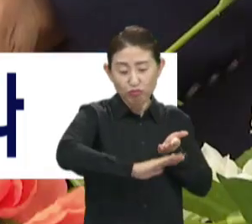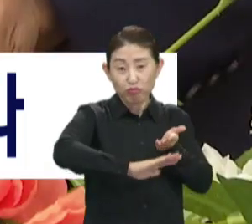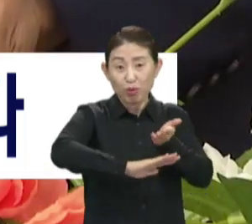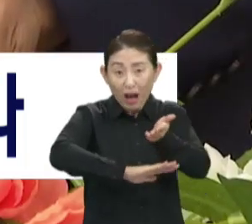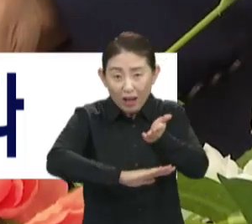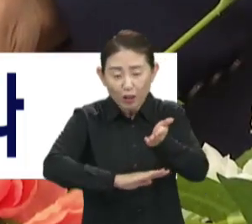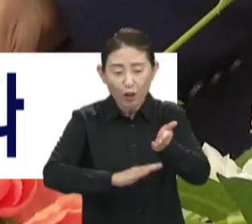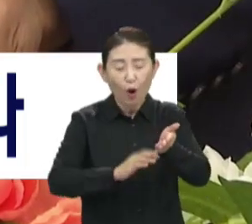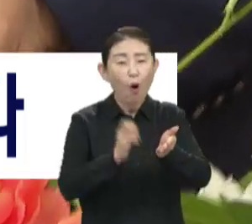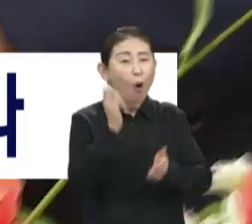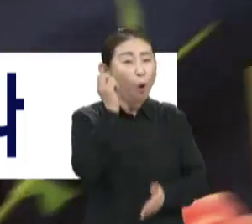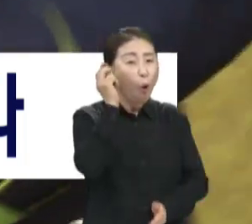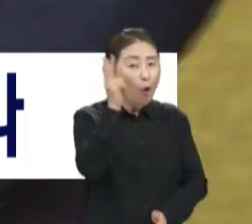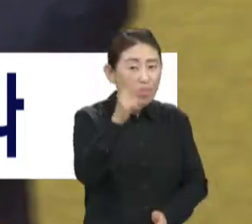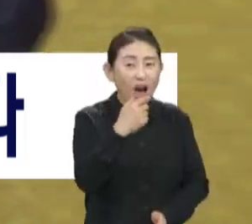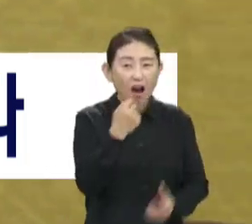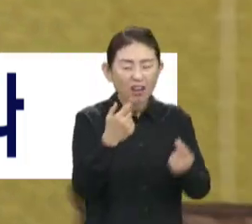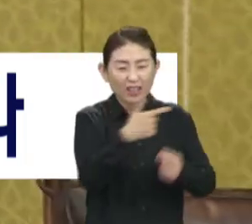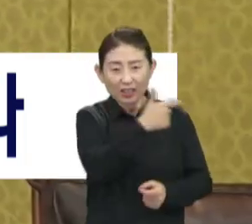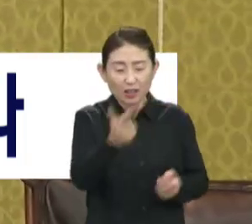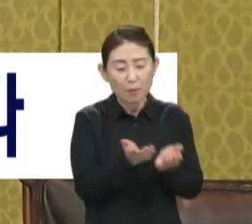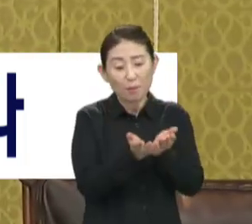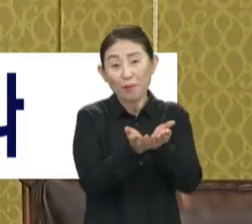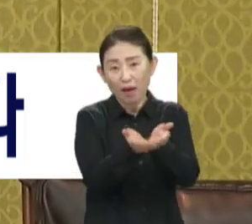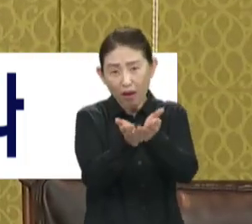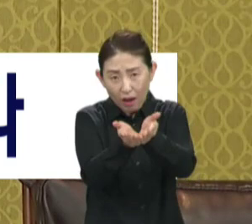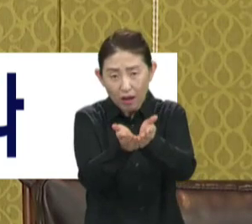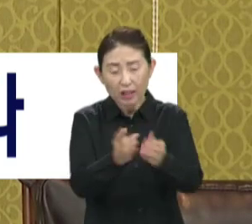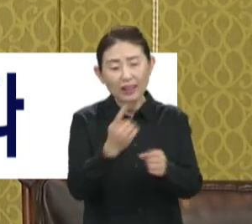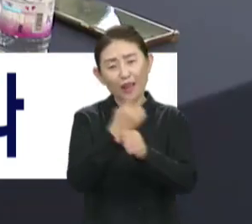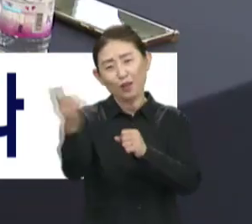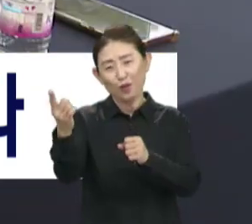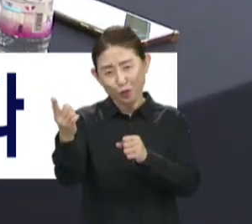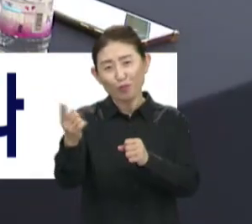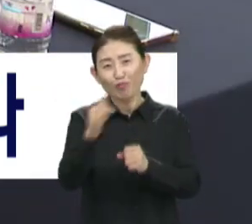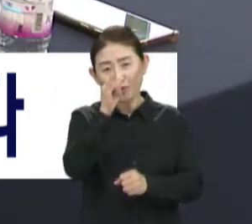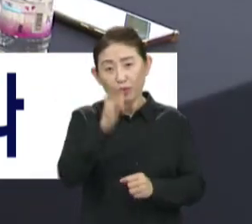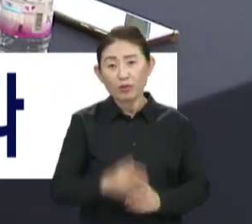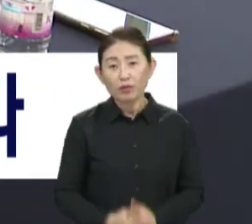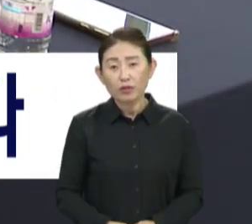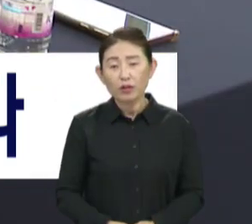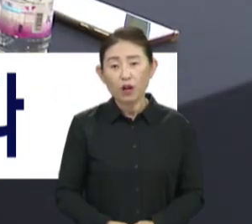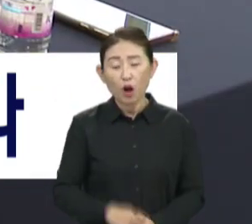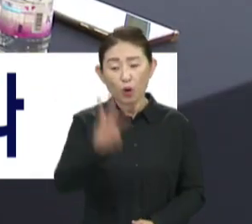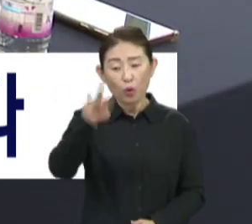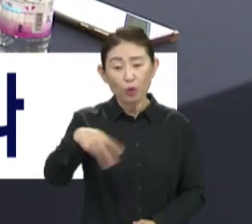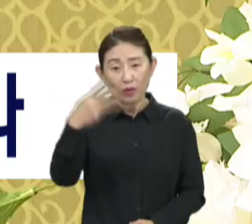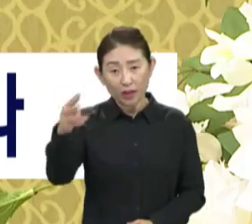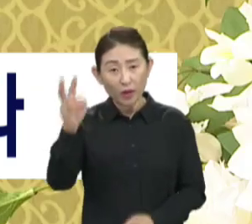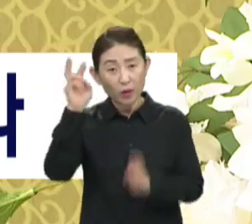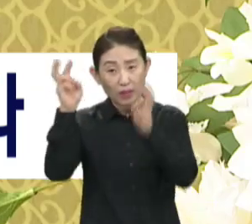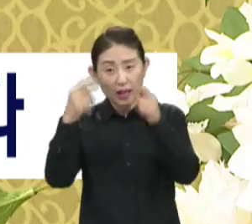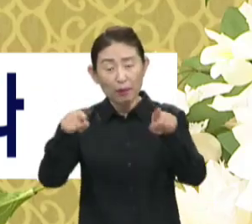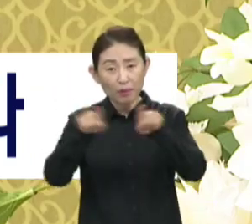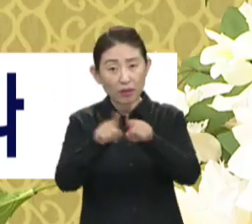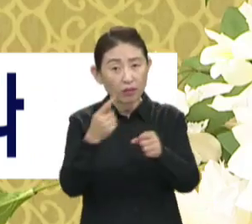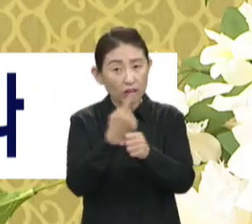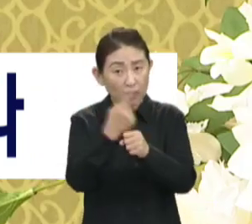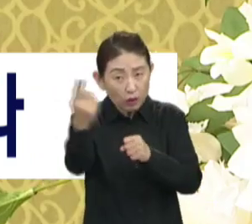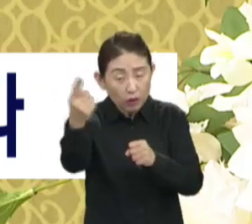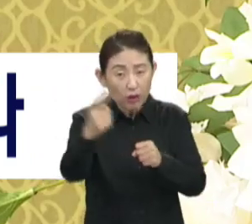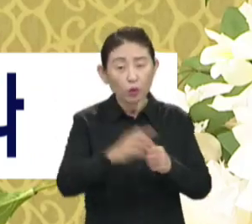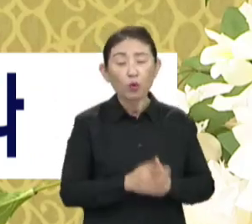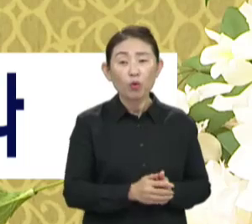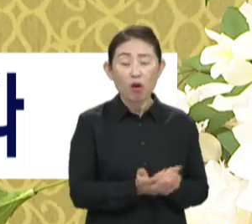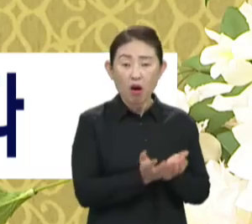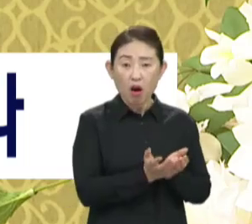움직이는 특급 호텔 국제 크루즈선이 내년에도 운행됩니다. 서산시는 롯데 관광개발과 내년 서산 무항